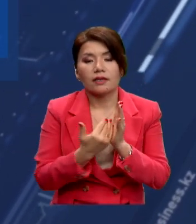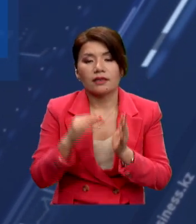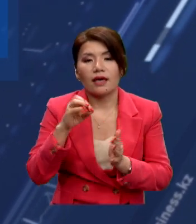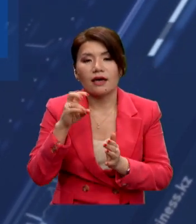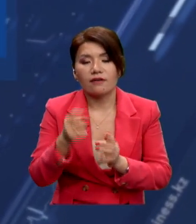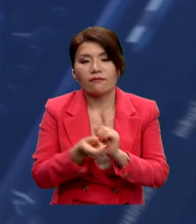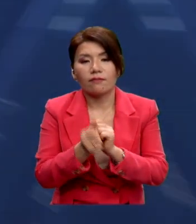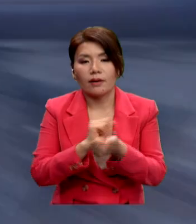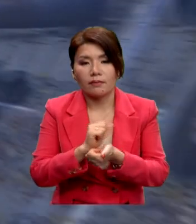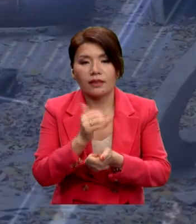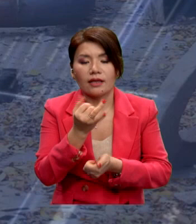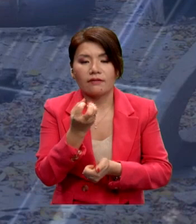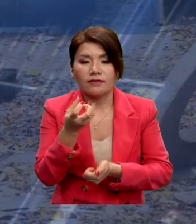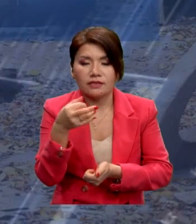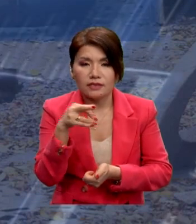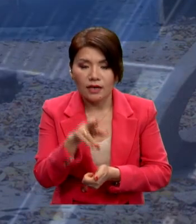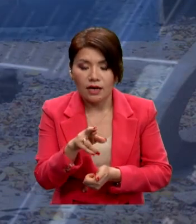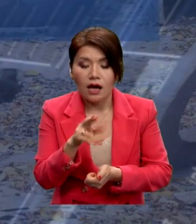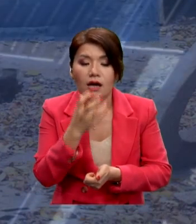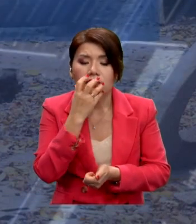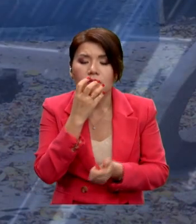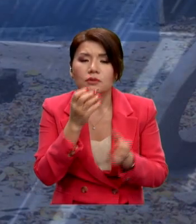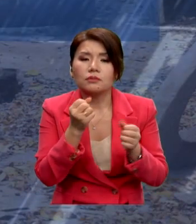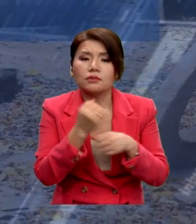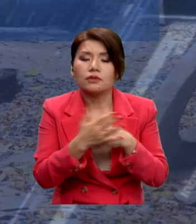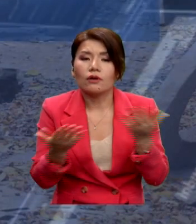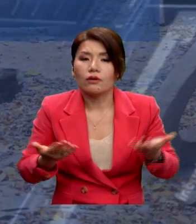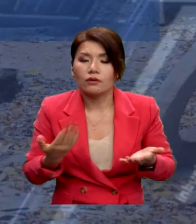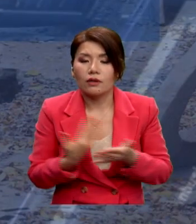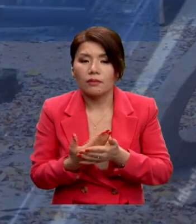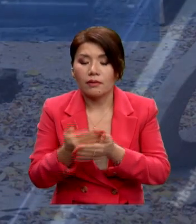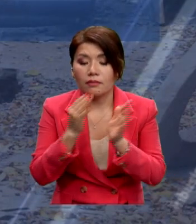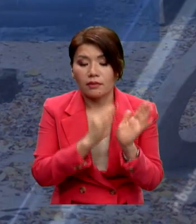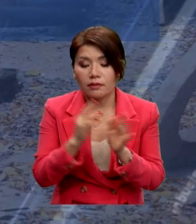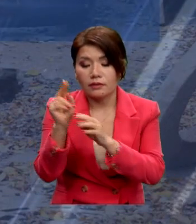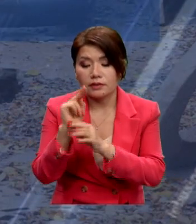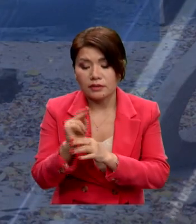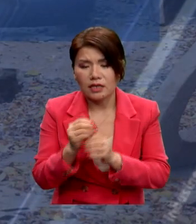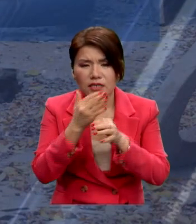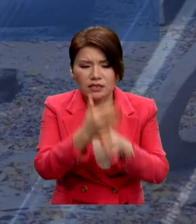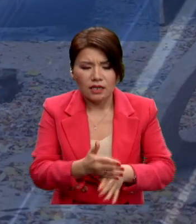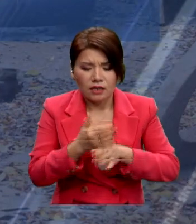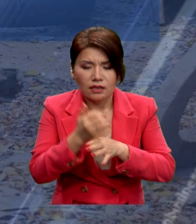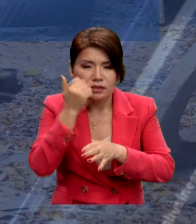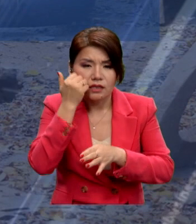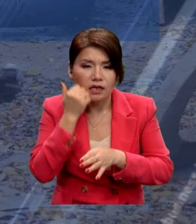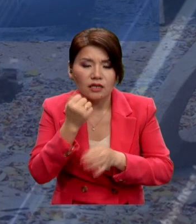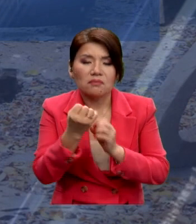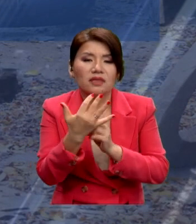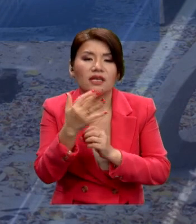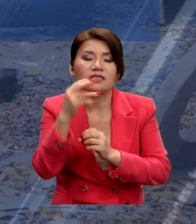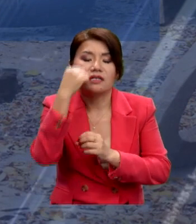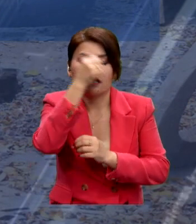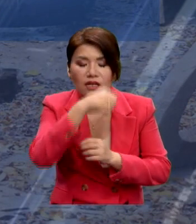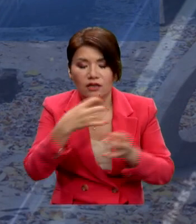в обмен на инвестиции». Что касается теплосетей. Для того, чтобы привести в порядок изношенную инфраструктуру, понадобится 15